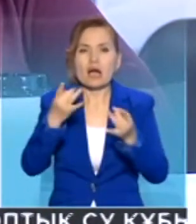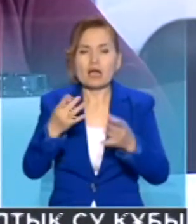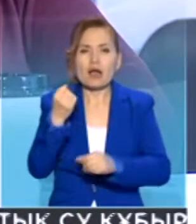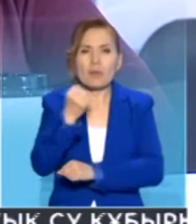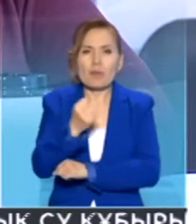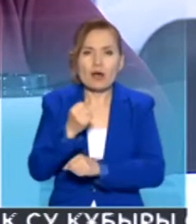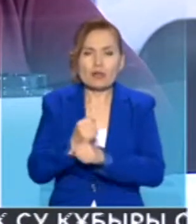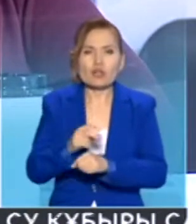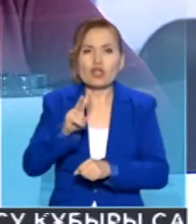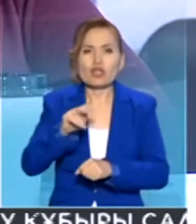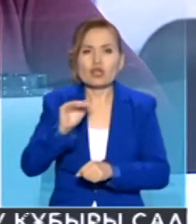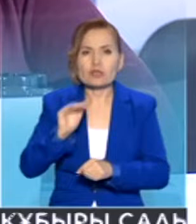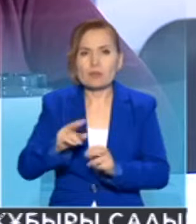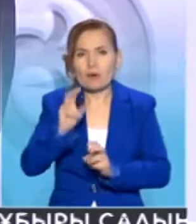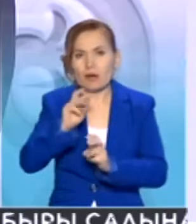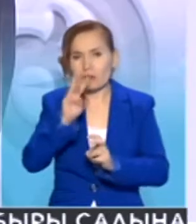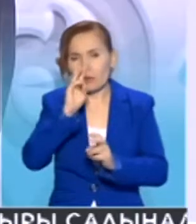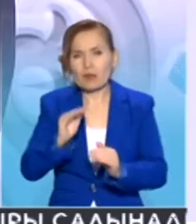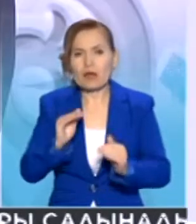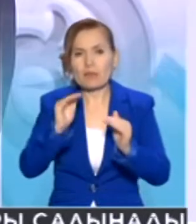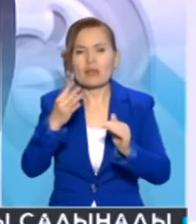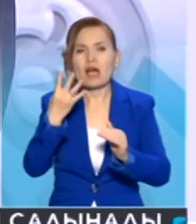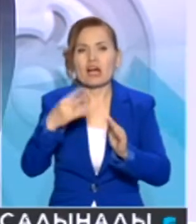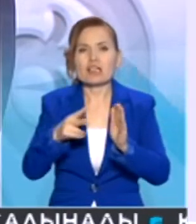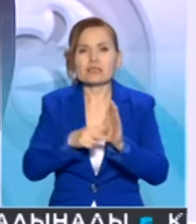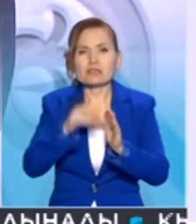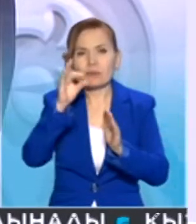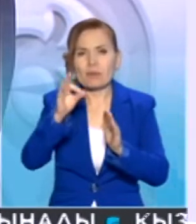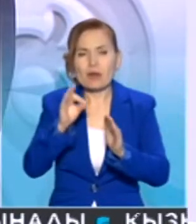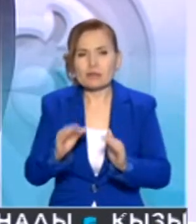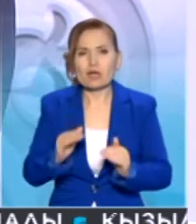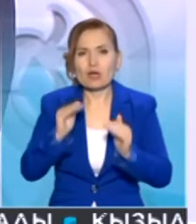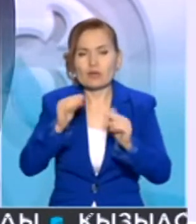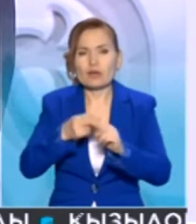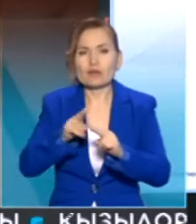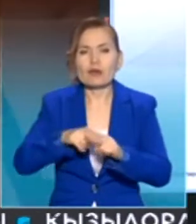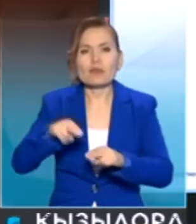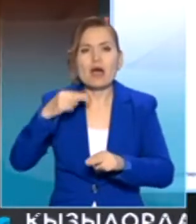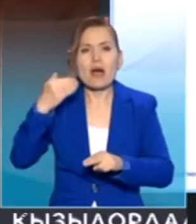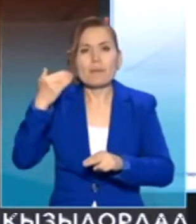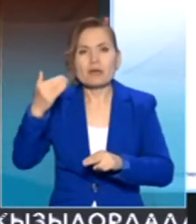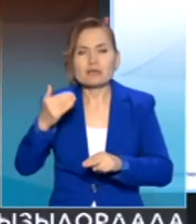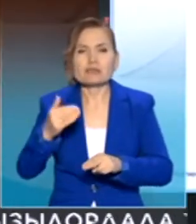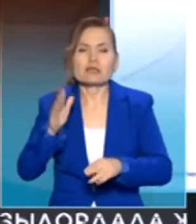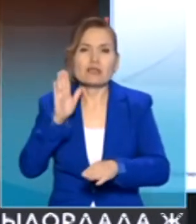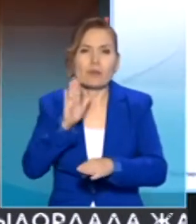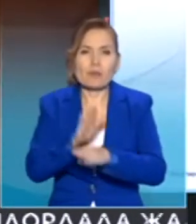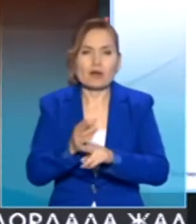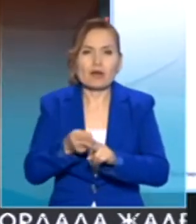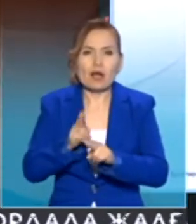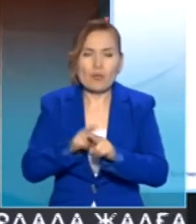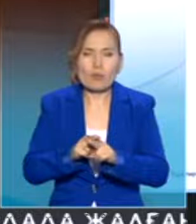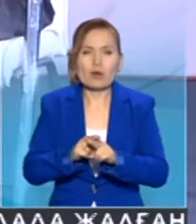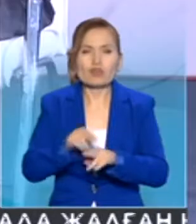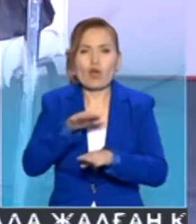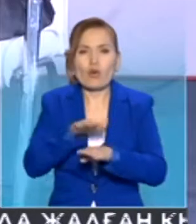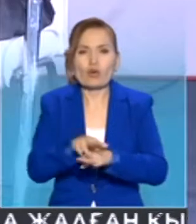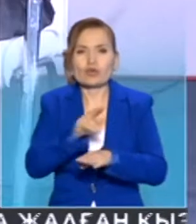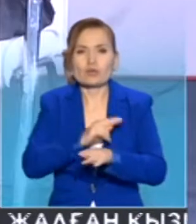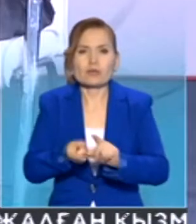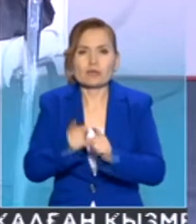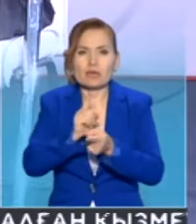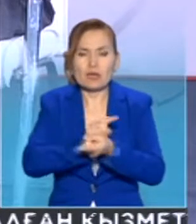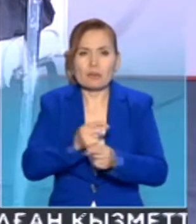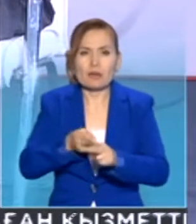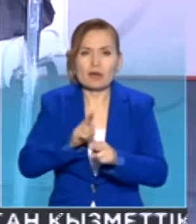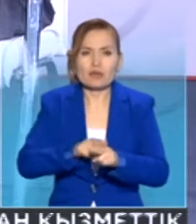яғни 200 мың қызметкердің жалақысы 48%-ға өсті. Осылайша қор президент сынынан кейін біраз реформа жасауға кіріскен. Мәселен, сатып алудың